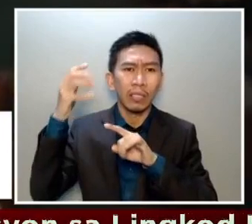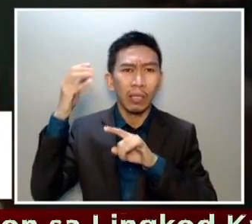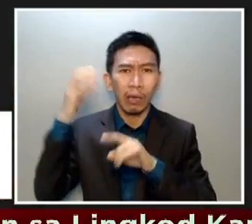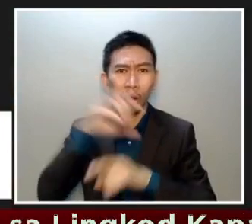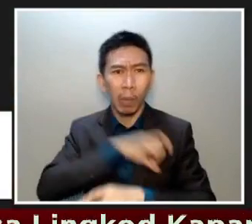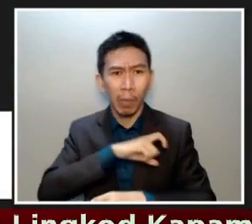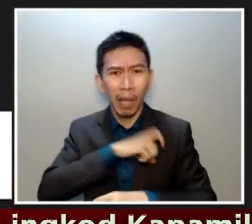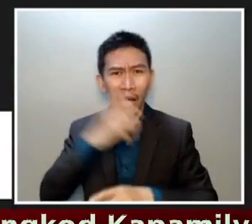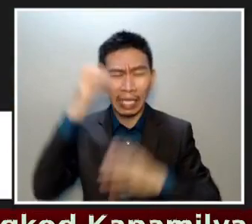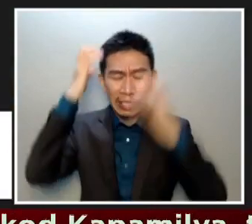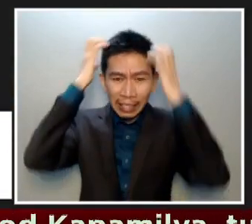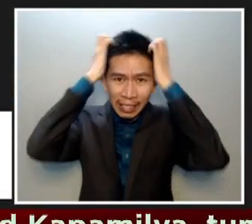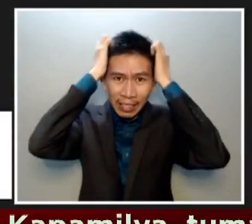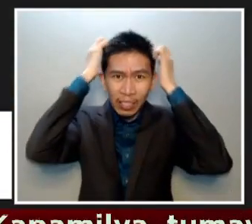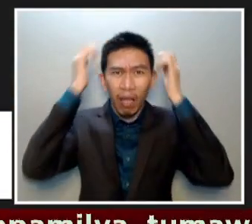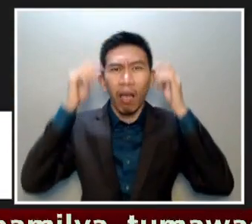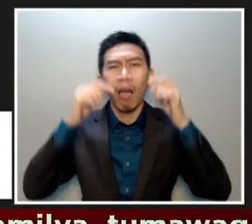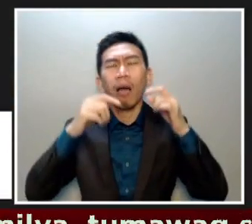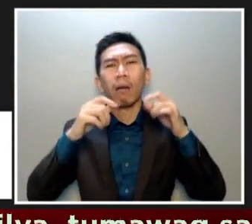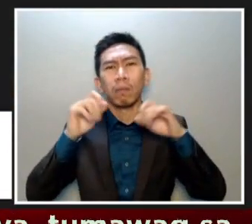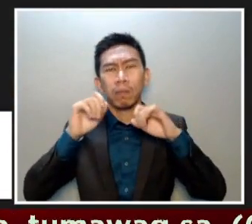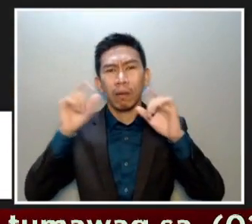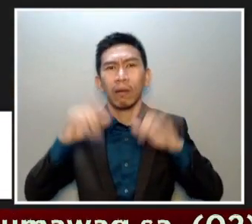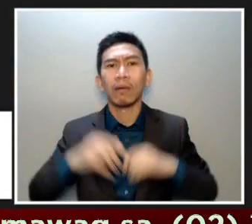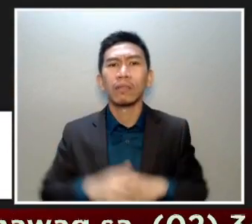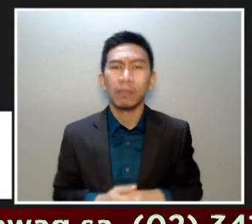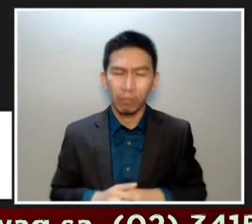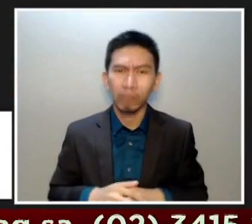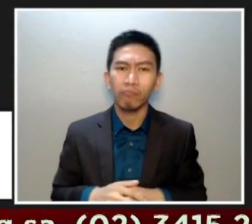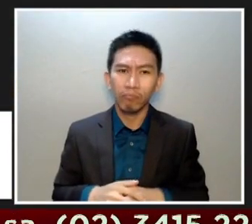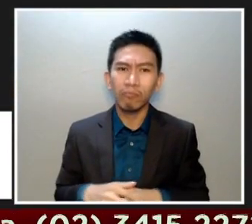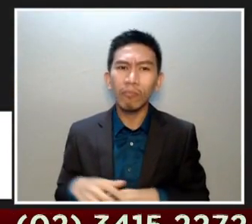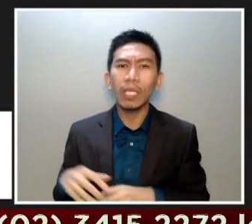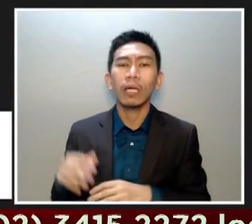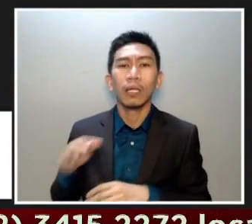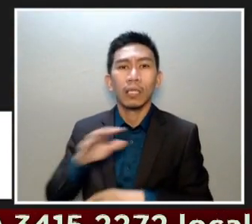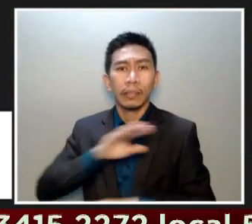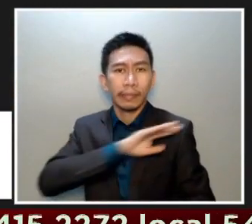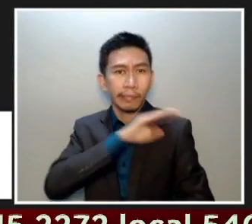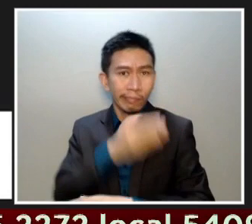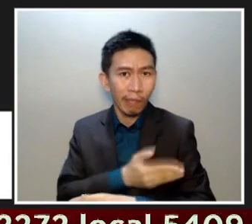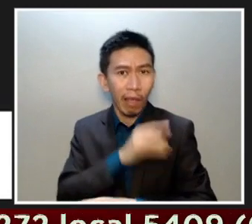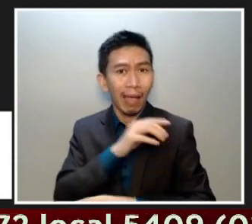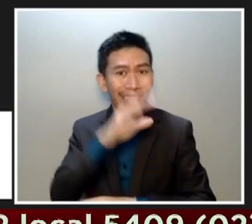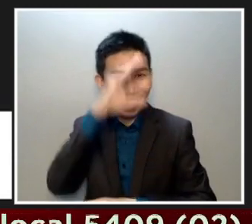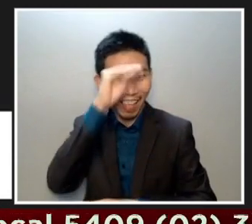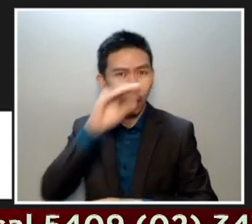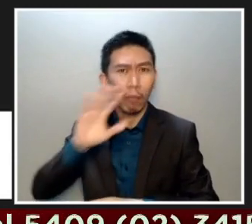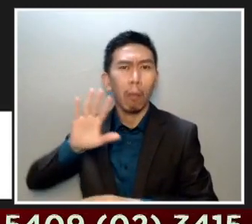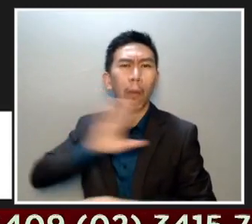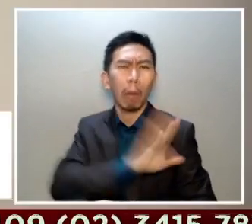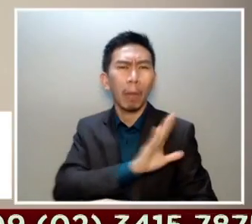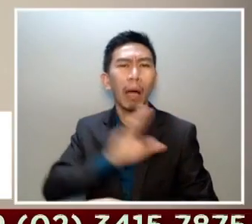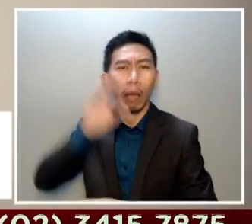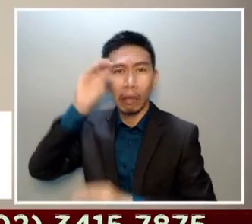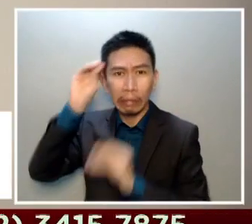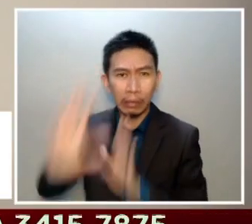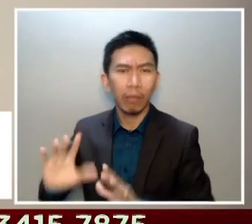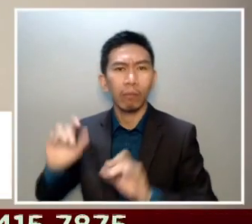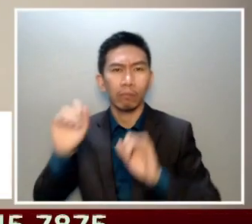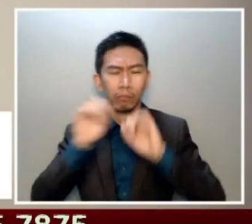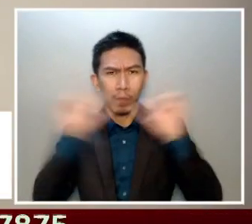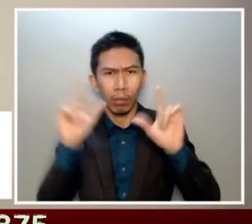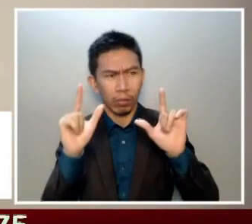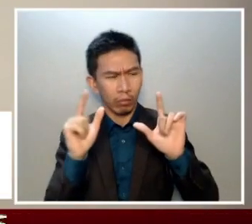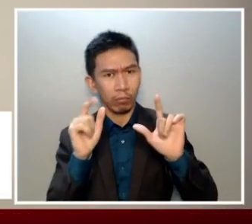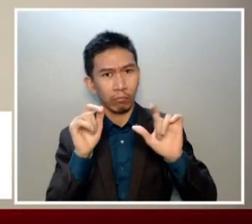sa buhok. Hindi rin makapaniwala ang guro ni Edwin sa pahayag ng mga pulis na nangagaw ito ng baril.